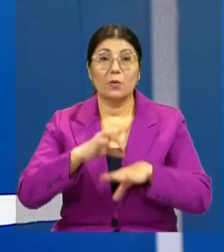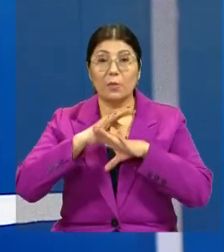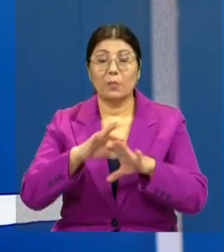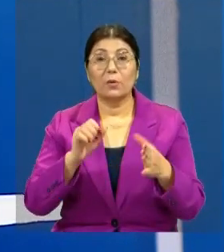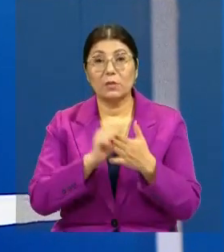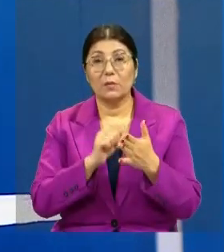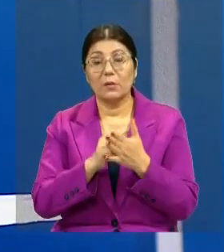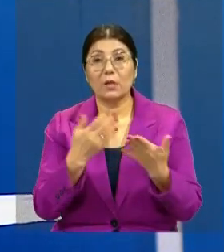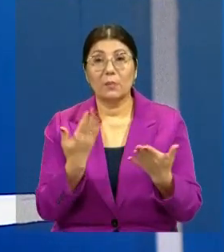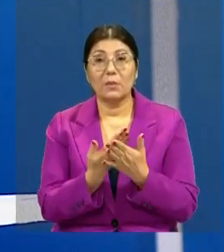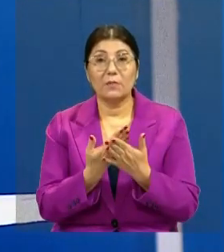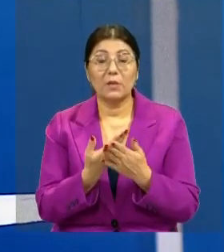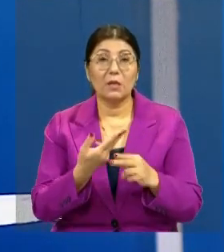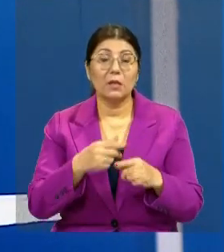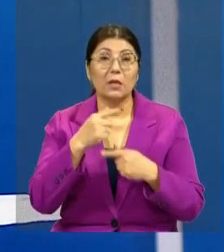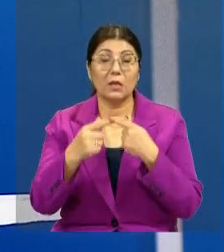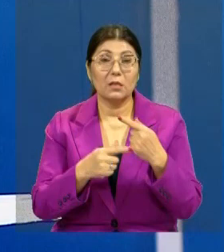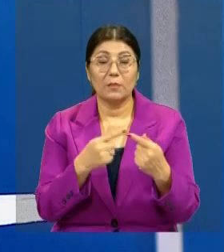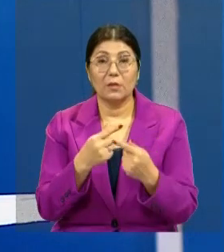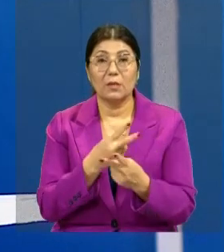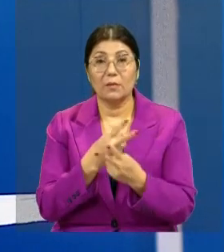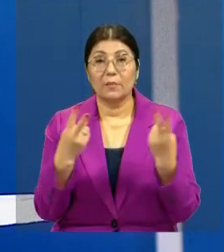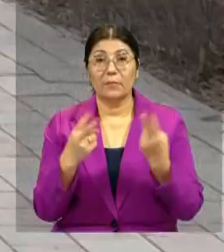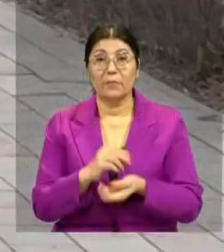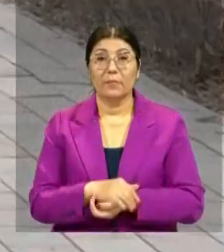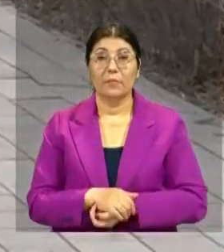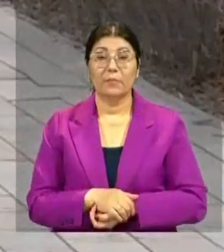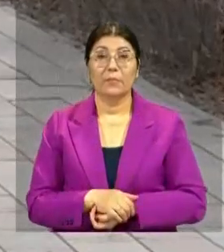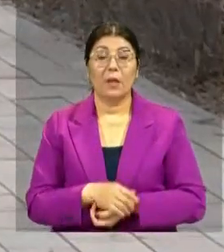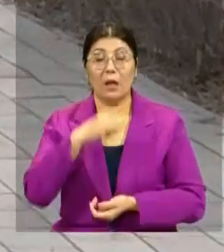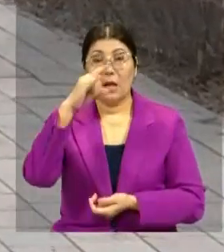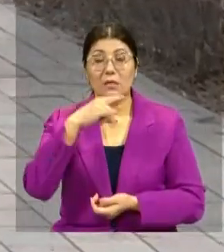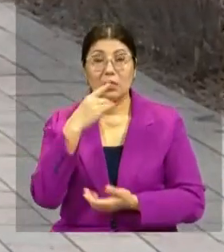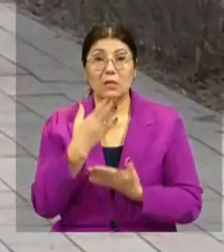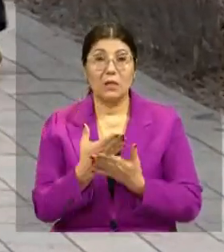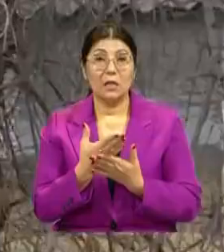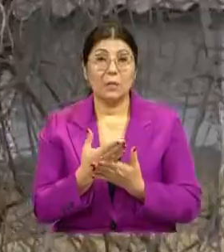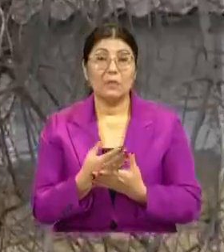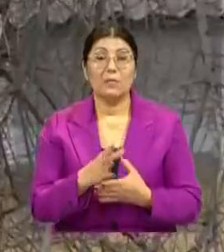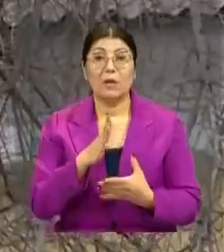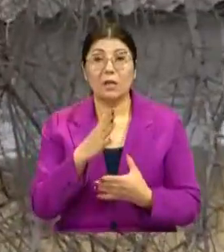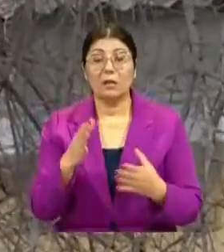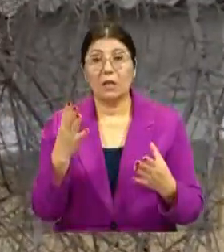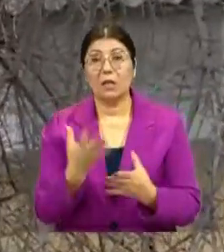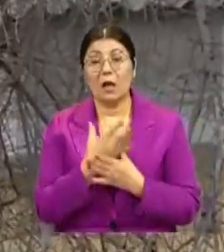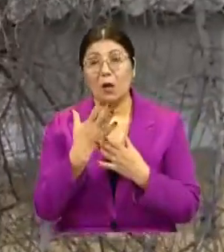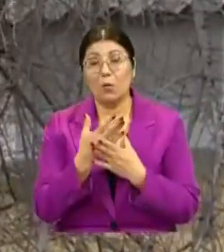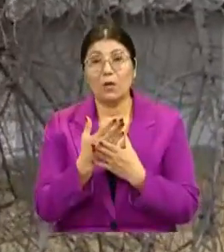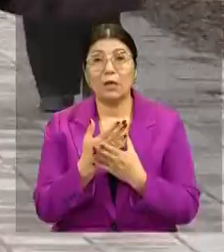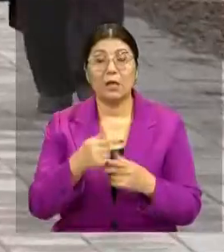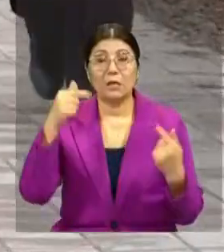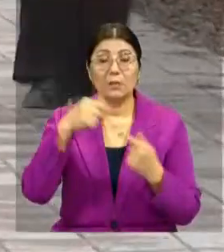себебіне синоптиктердің мәліметі туралы келесі бейнематериалда. Қазақстанның консультативтік маусымдық ауа райы болжамына